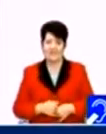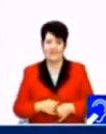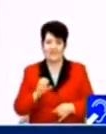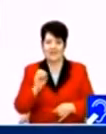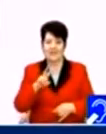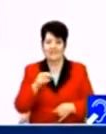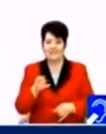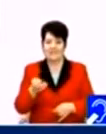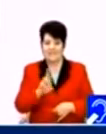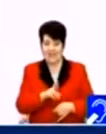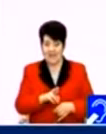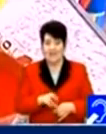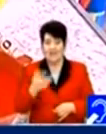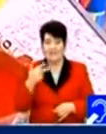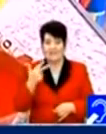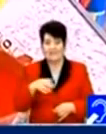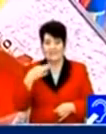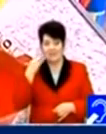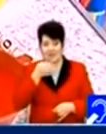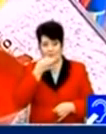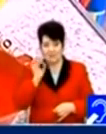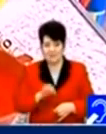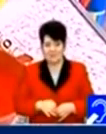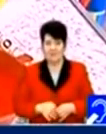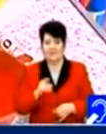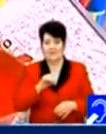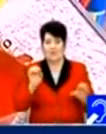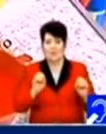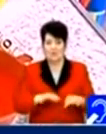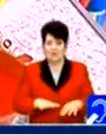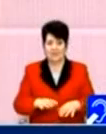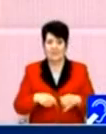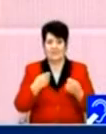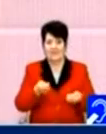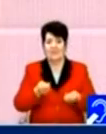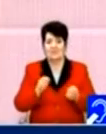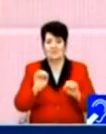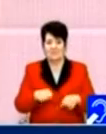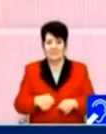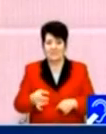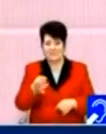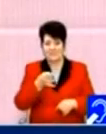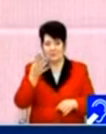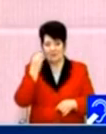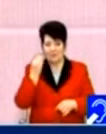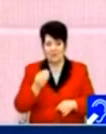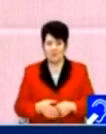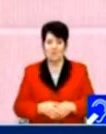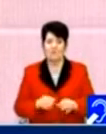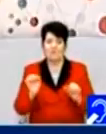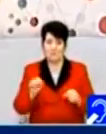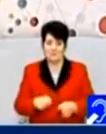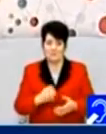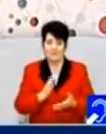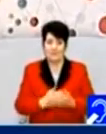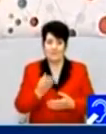Elveția. Cu o experiență de peste 30 de ani în domeniul chimiei, ea a hotărât să ofere o șansă tinerilor din Republica Moldova. Am avut posibilitatea să am